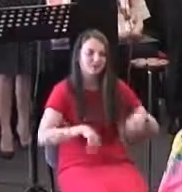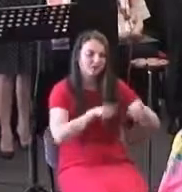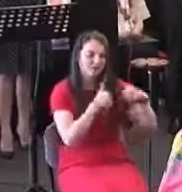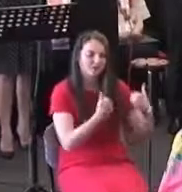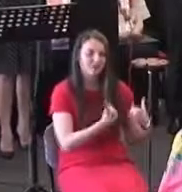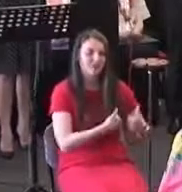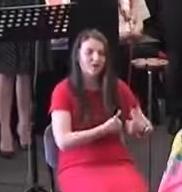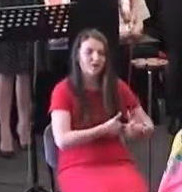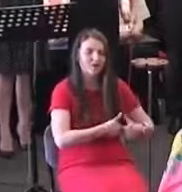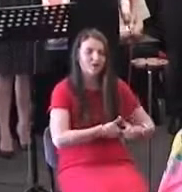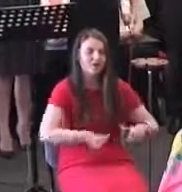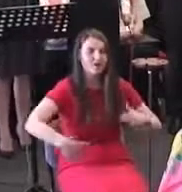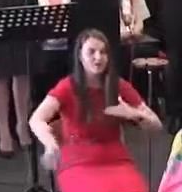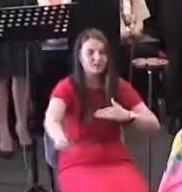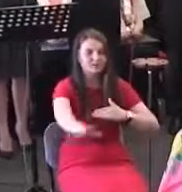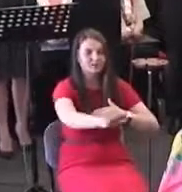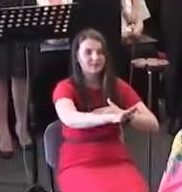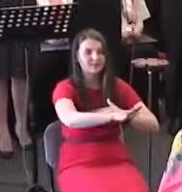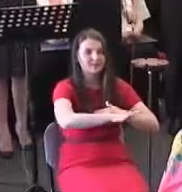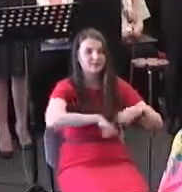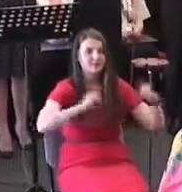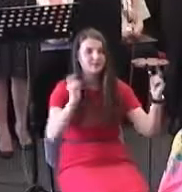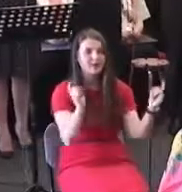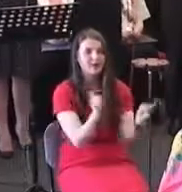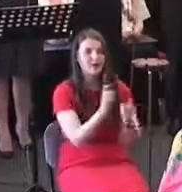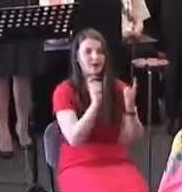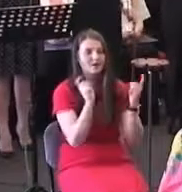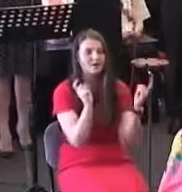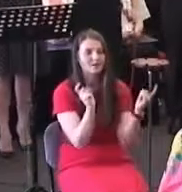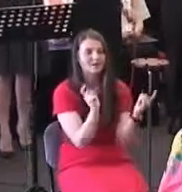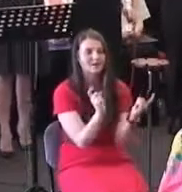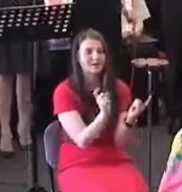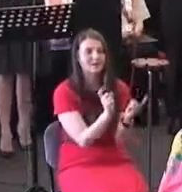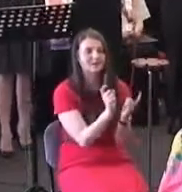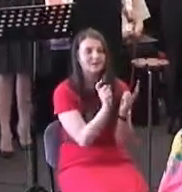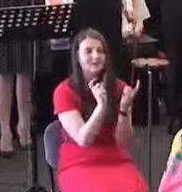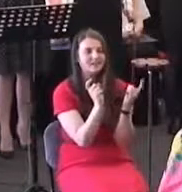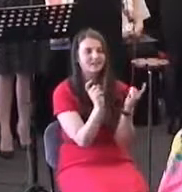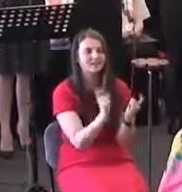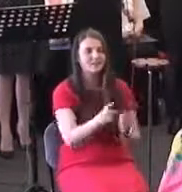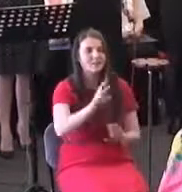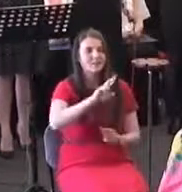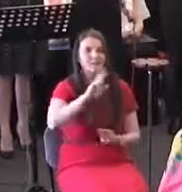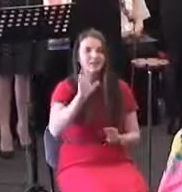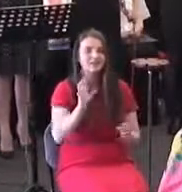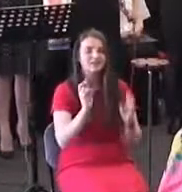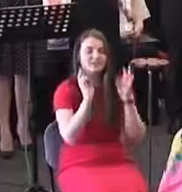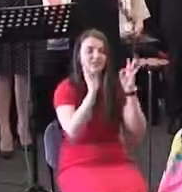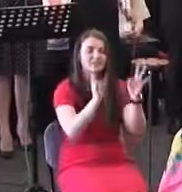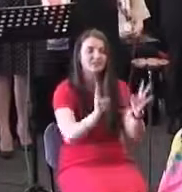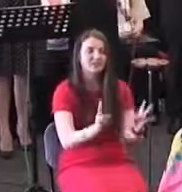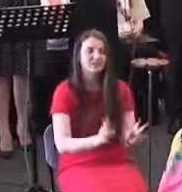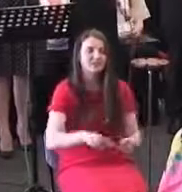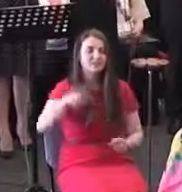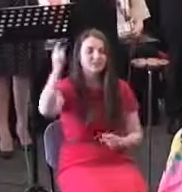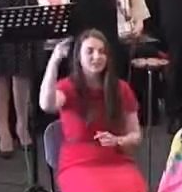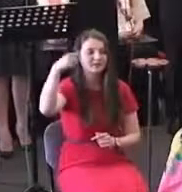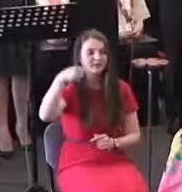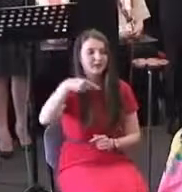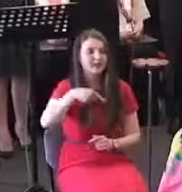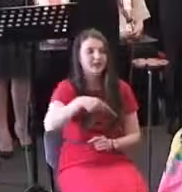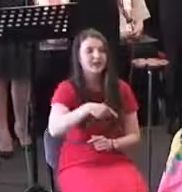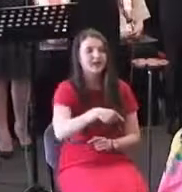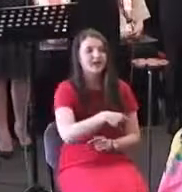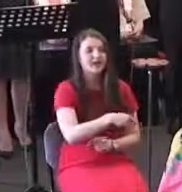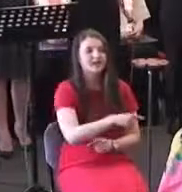втомилось воно у земній боротьбі, мов ніжне